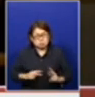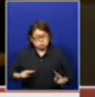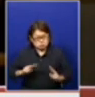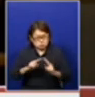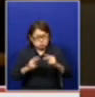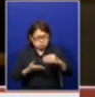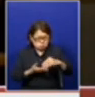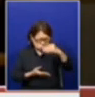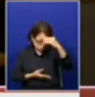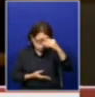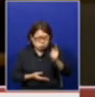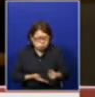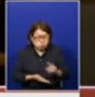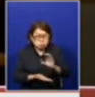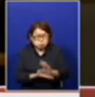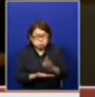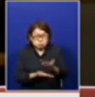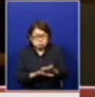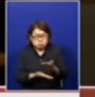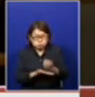การเยียวย